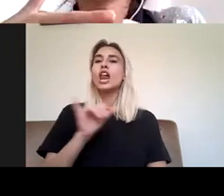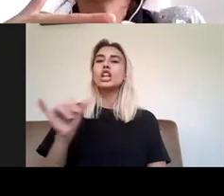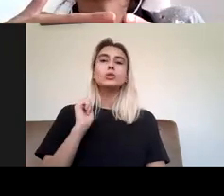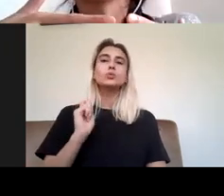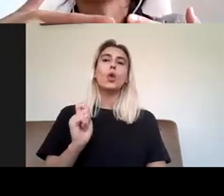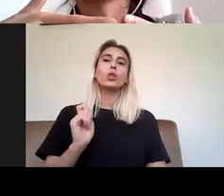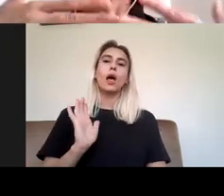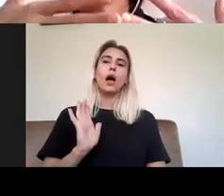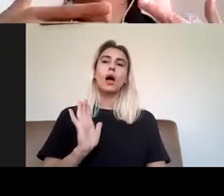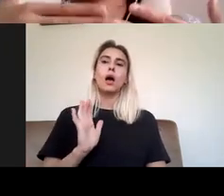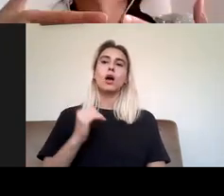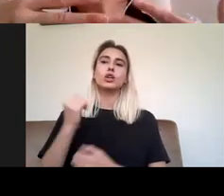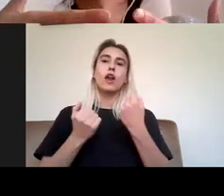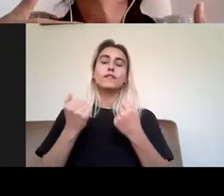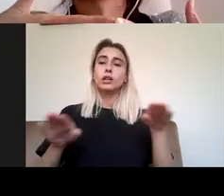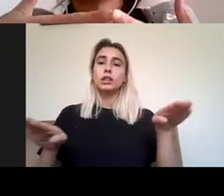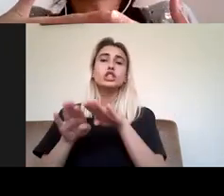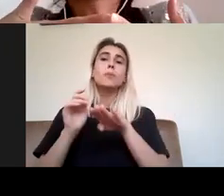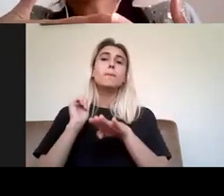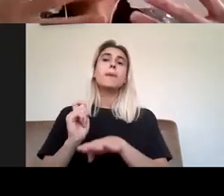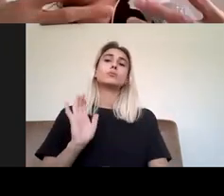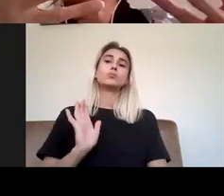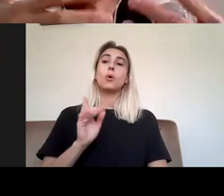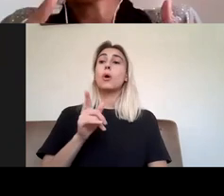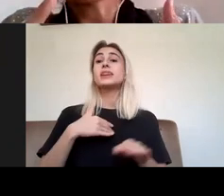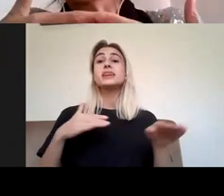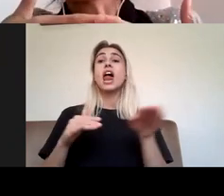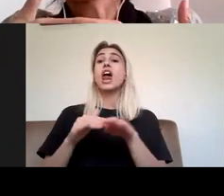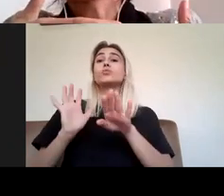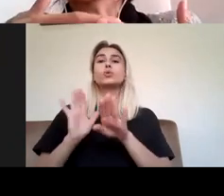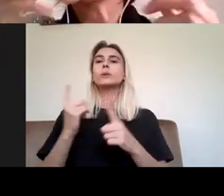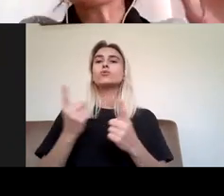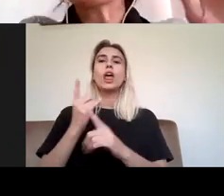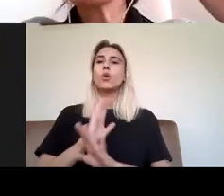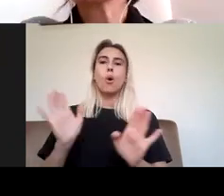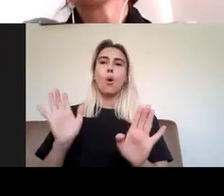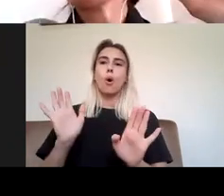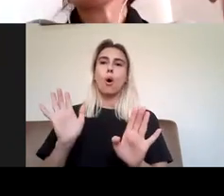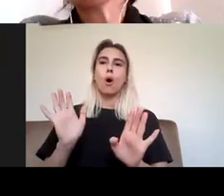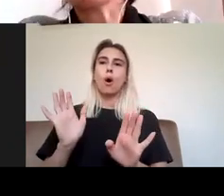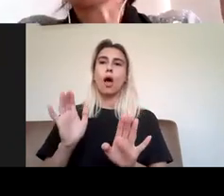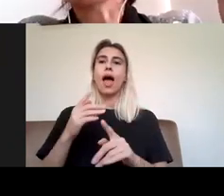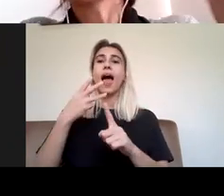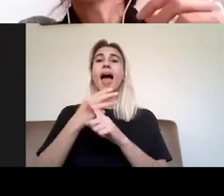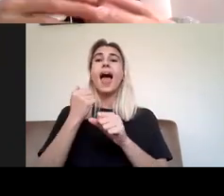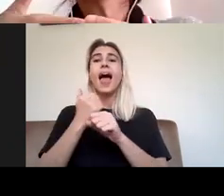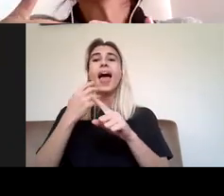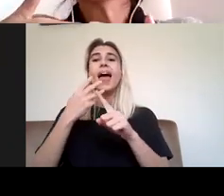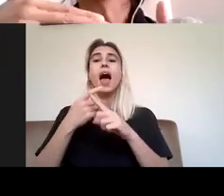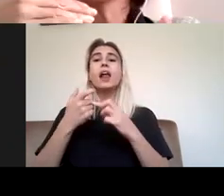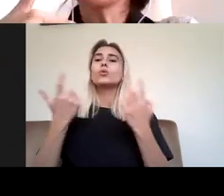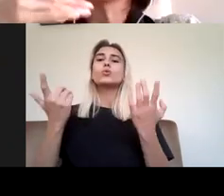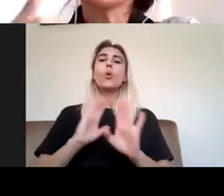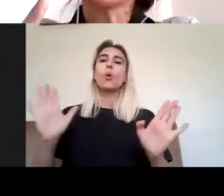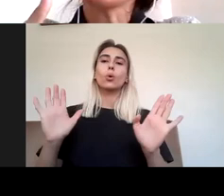yani. Şoförün, yanaşmak zorunda. Evet. Evet, şoförün oraya yanaşmıyorsa diye bir şey yok. Yani bir eğri yok yani. Oraya